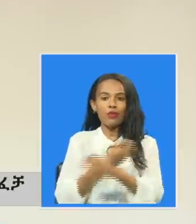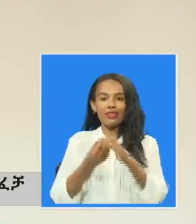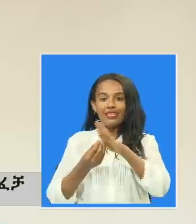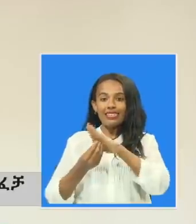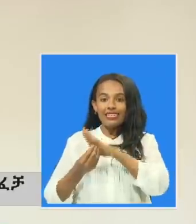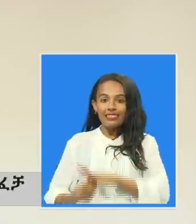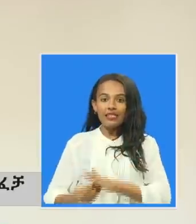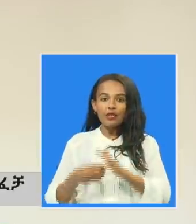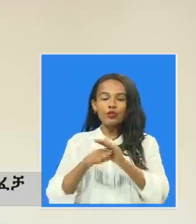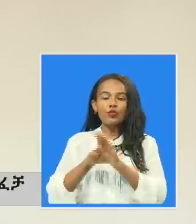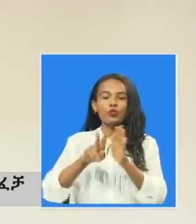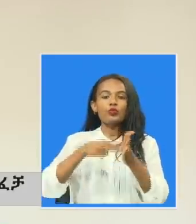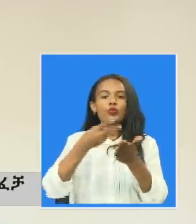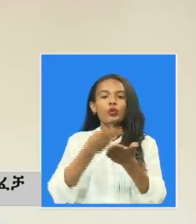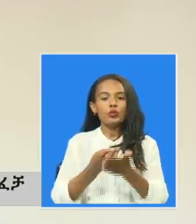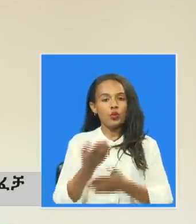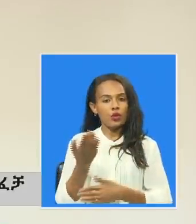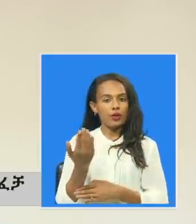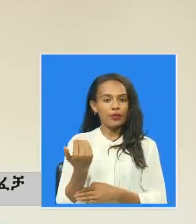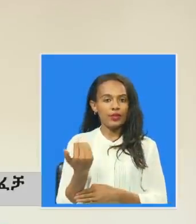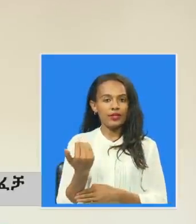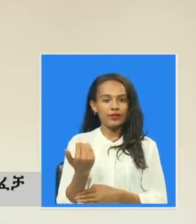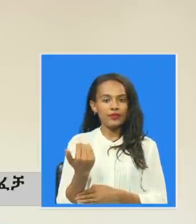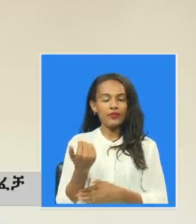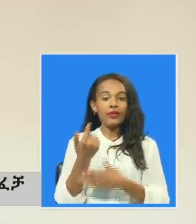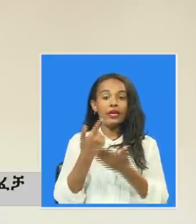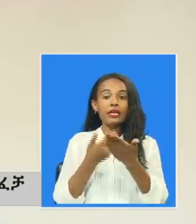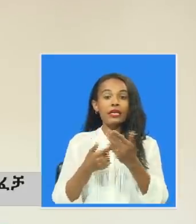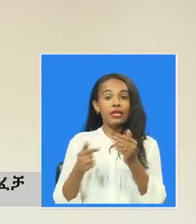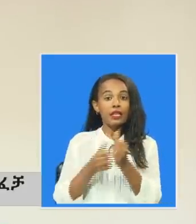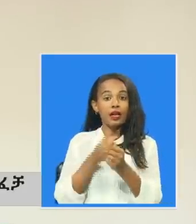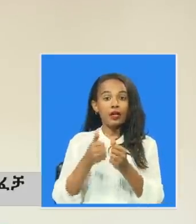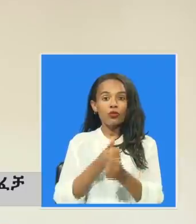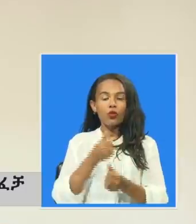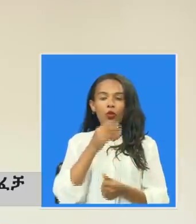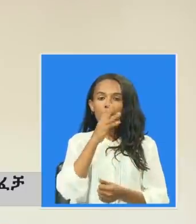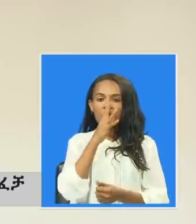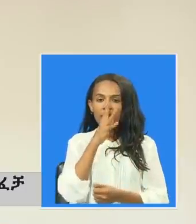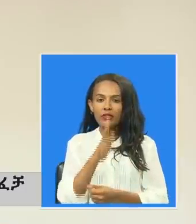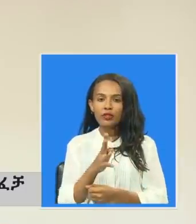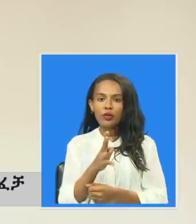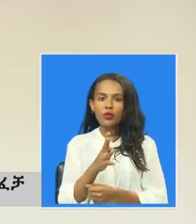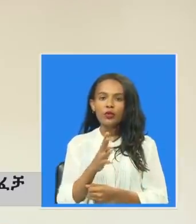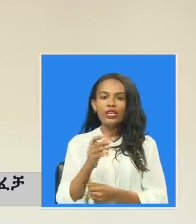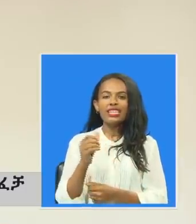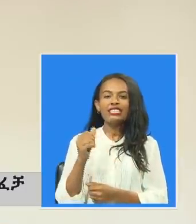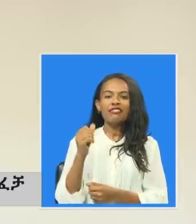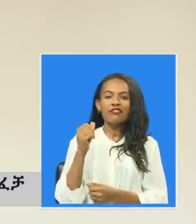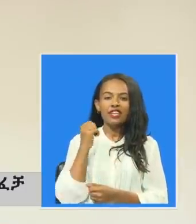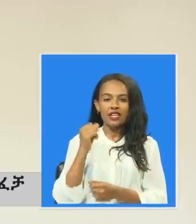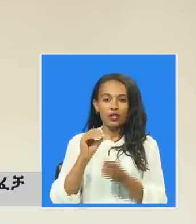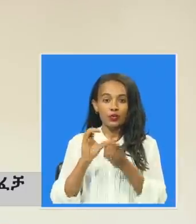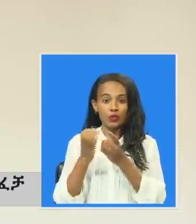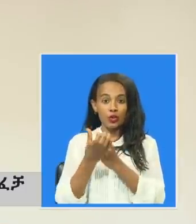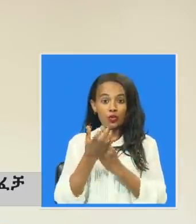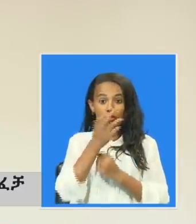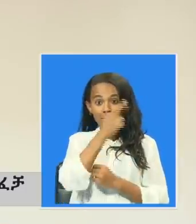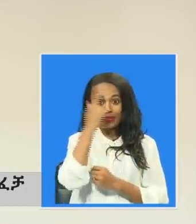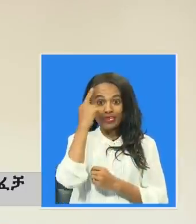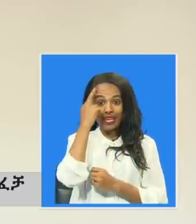ስር ወድቆ ነበር። ይህን ተከትሎ በተፈጠሩ የጽንፈኝነት ዝንባሌዎች